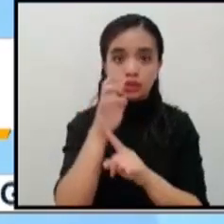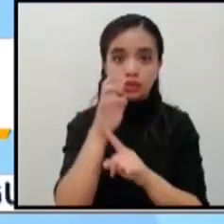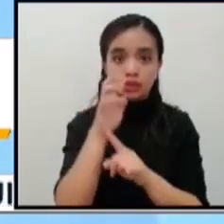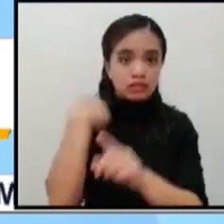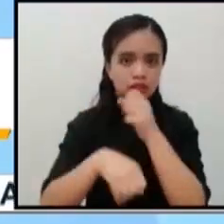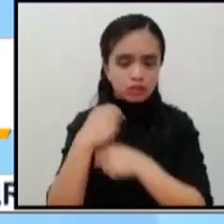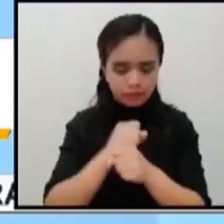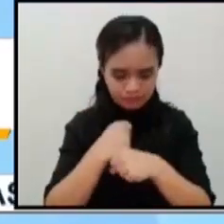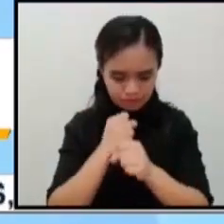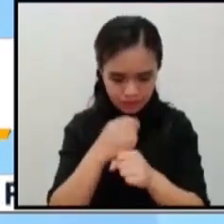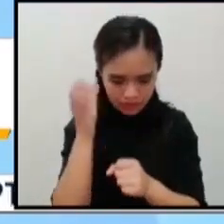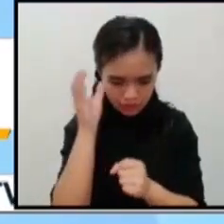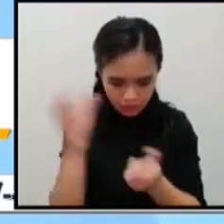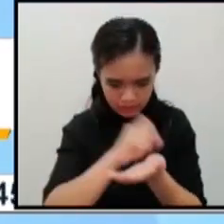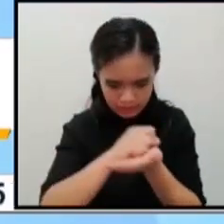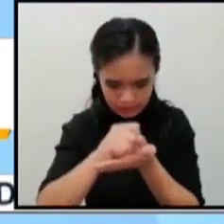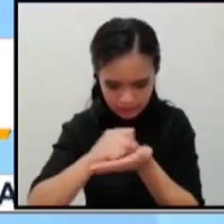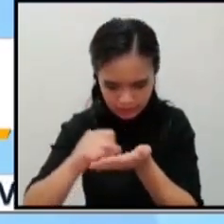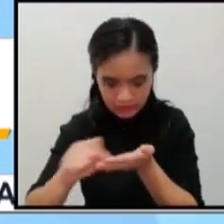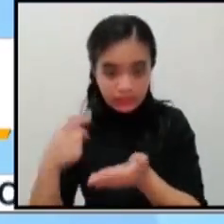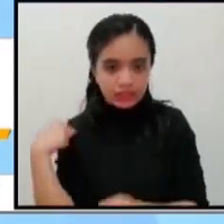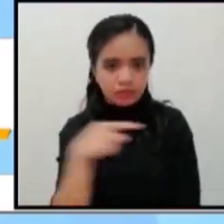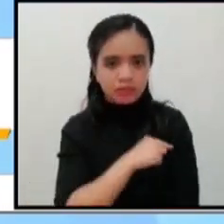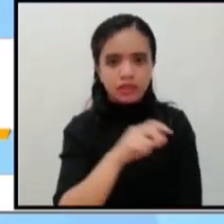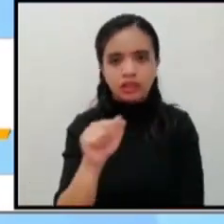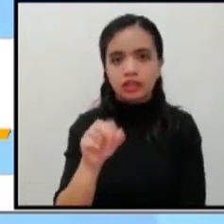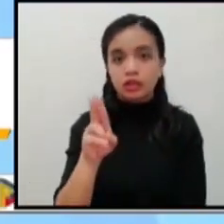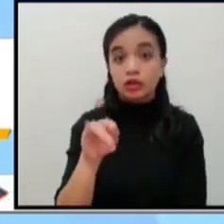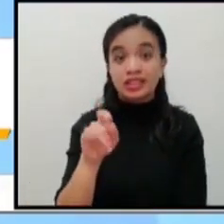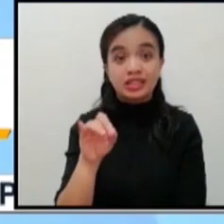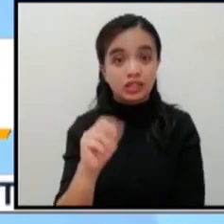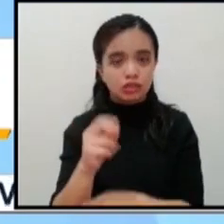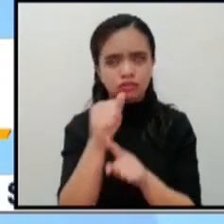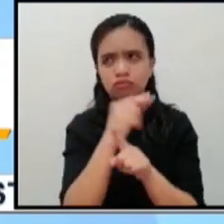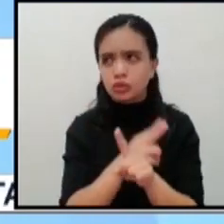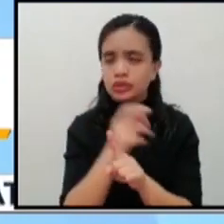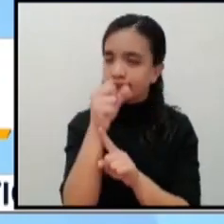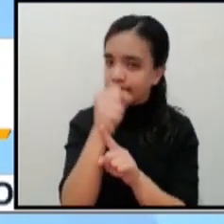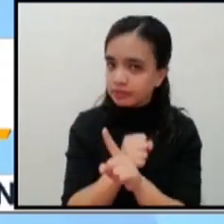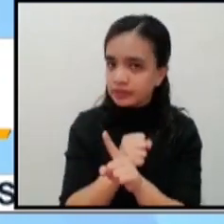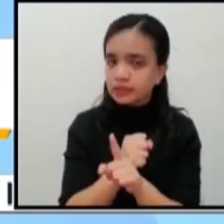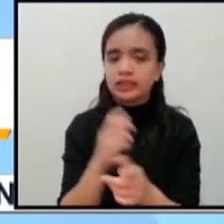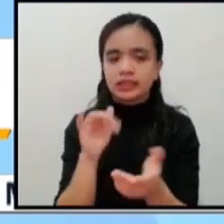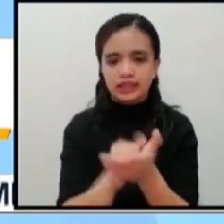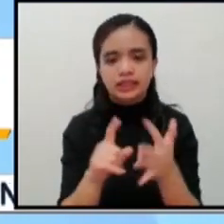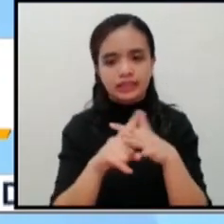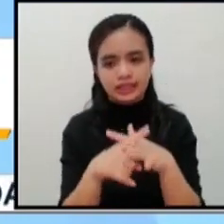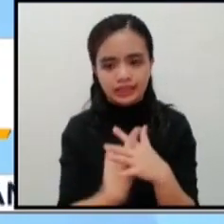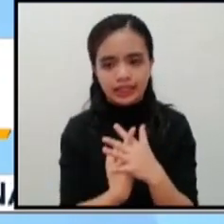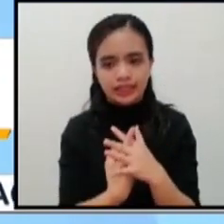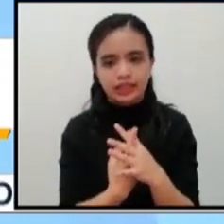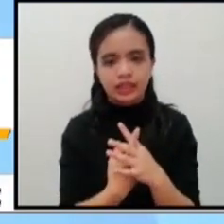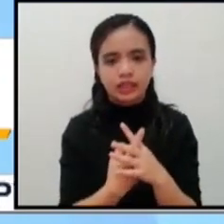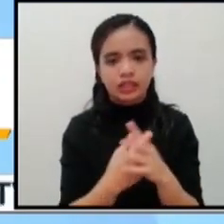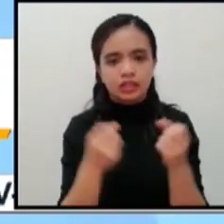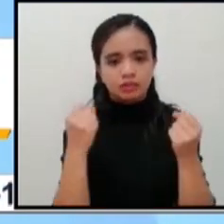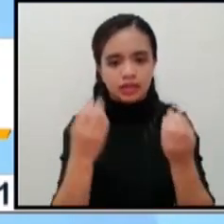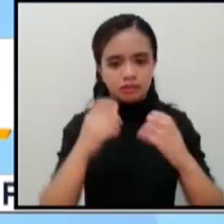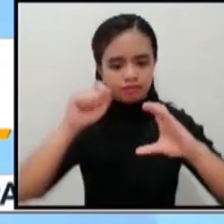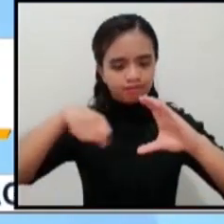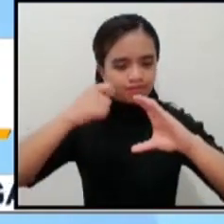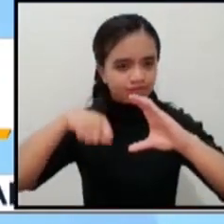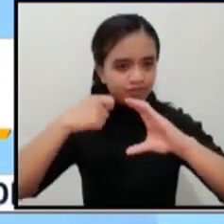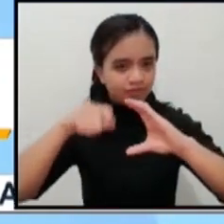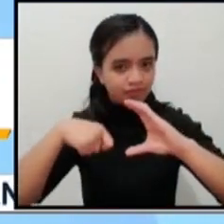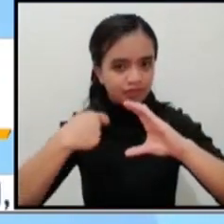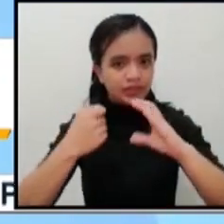and then nag-audition na kami ng bandang August, and September, yun na, nag-start na kami ng series of shooting namin, which we do every